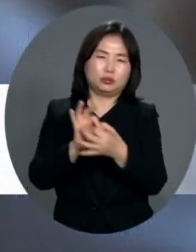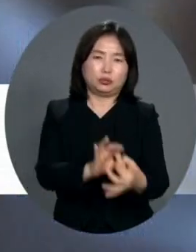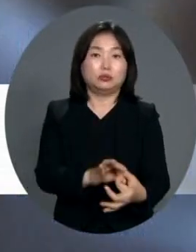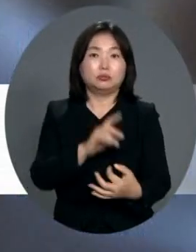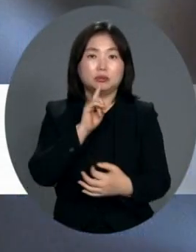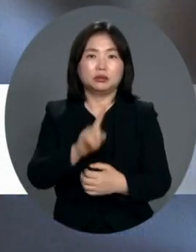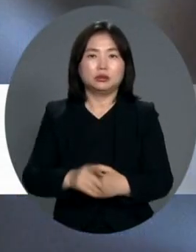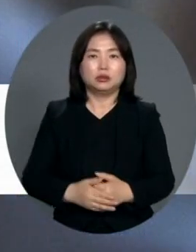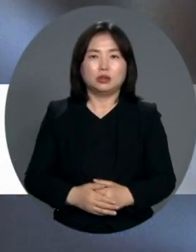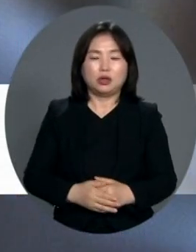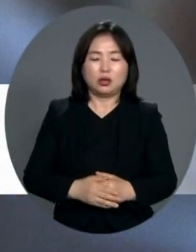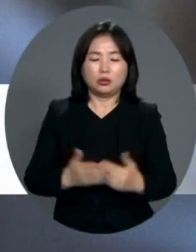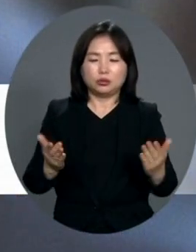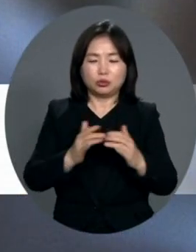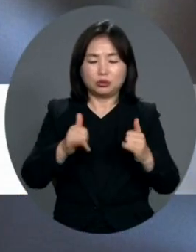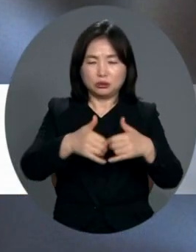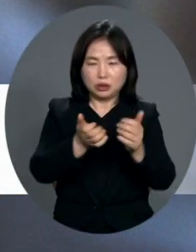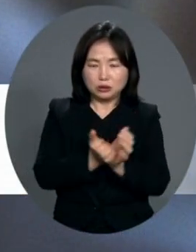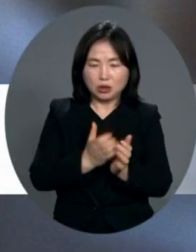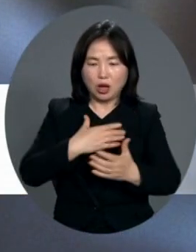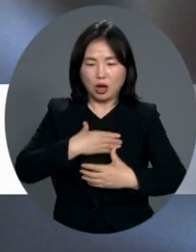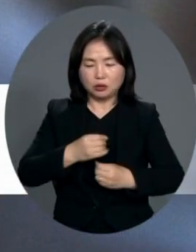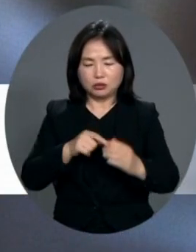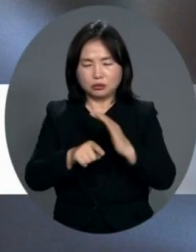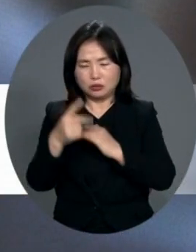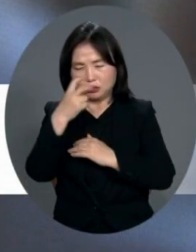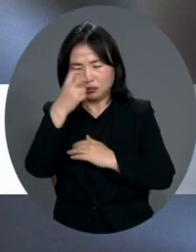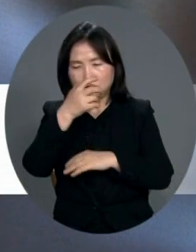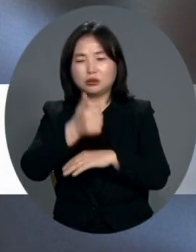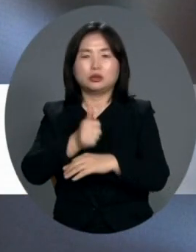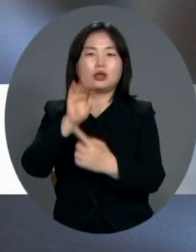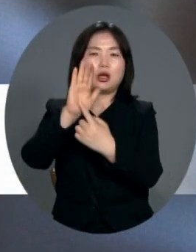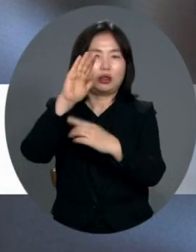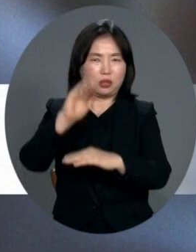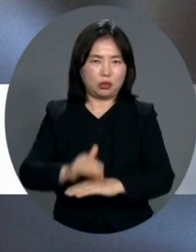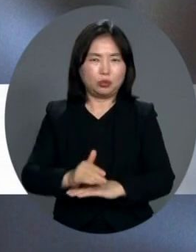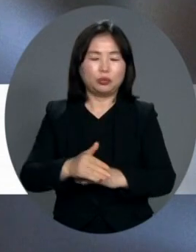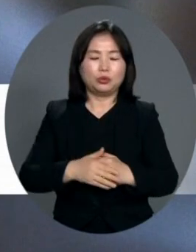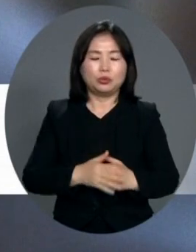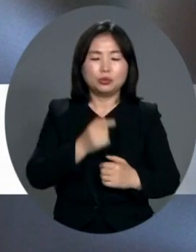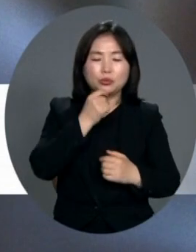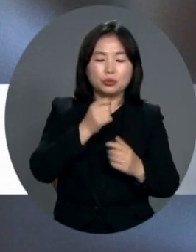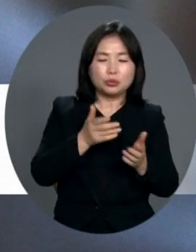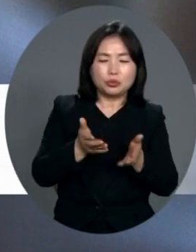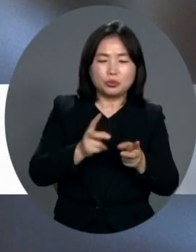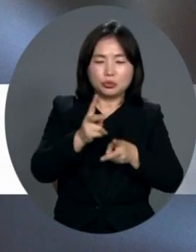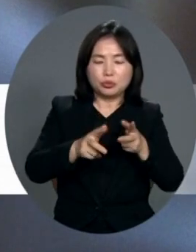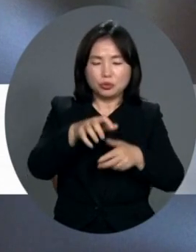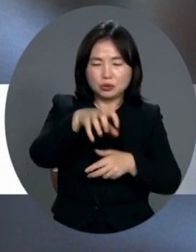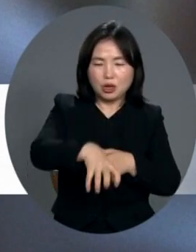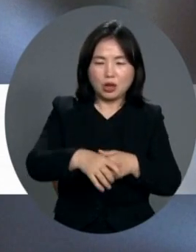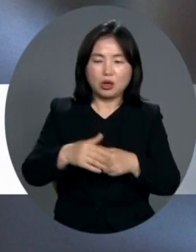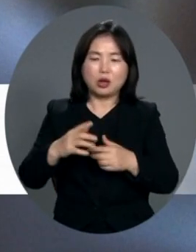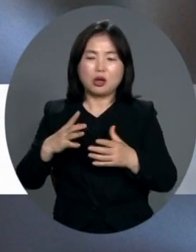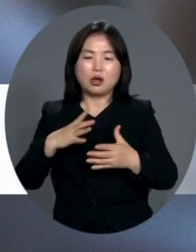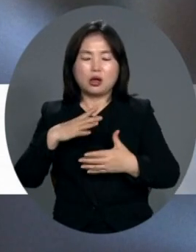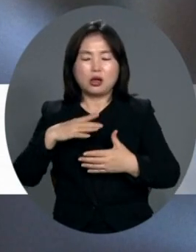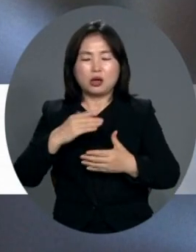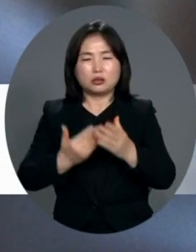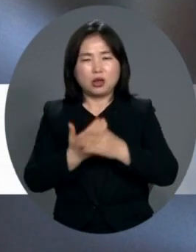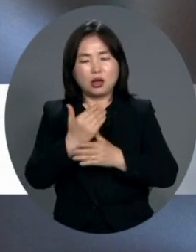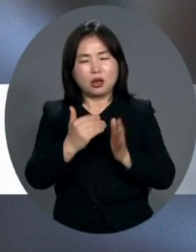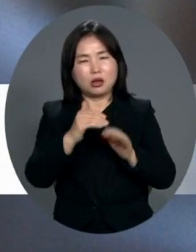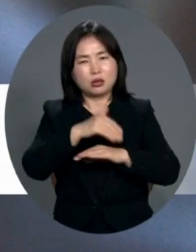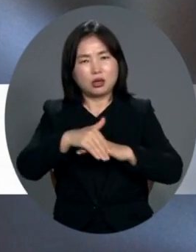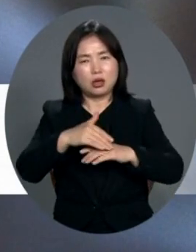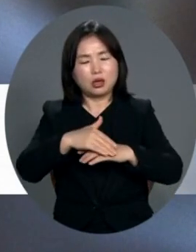없었다고 합니다. 노동단체가 노동안전 실태조사를 벌인 결과입니다. 소규모 사업장은 산업재해 예방 계획도 부실하다는 지적을